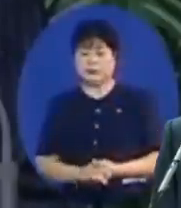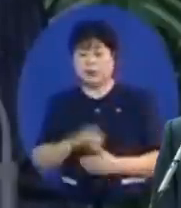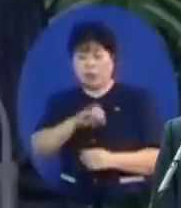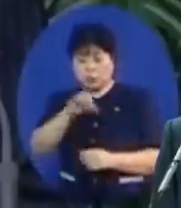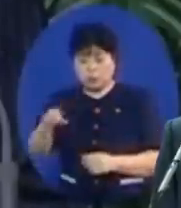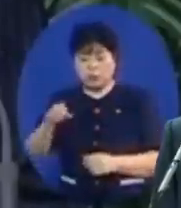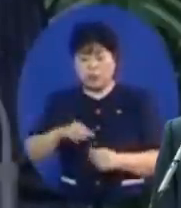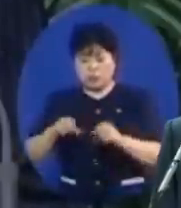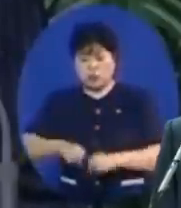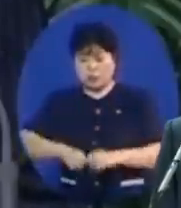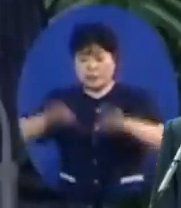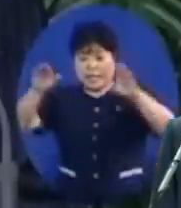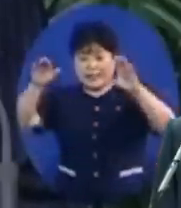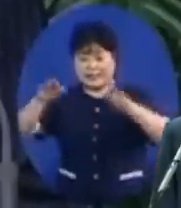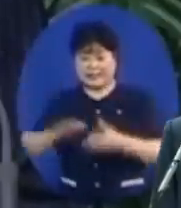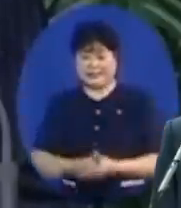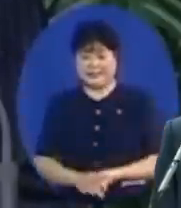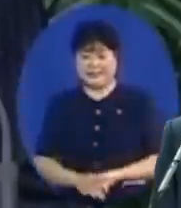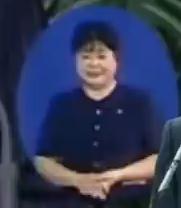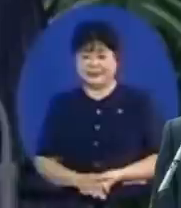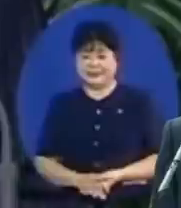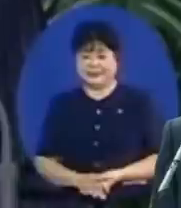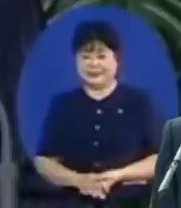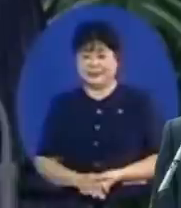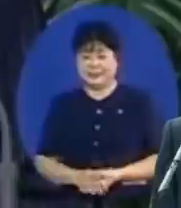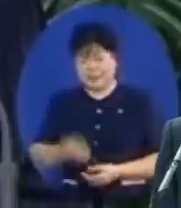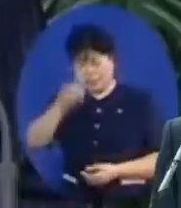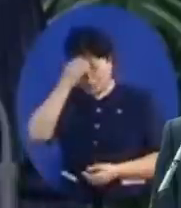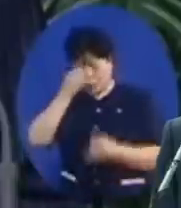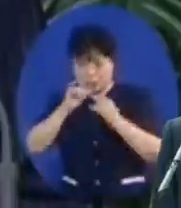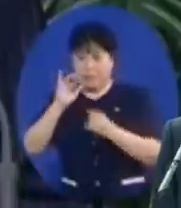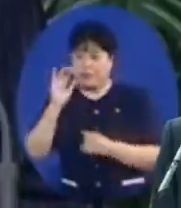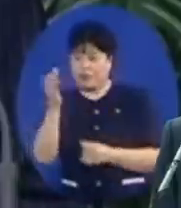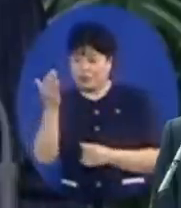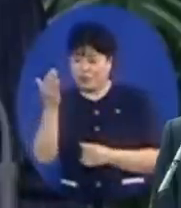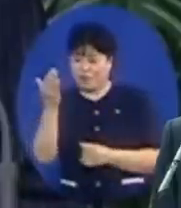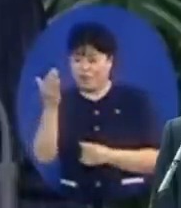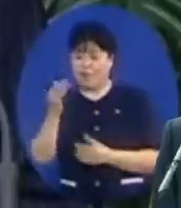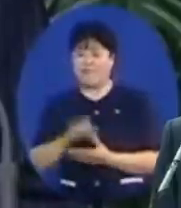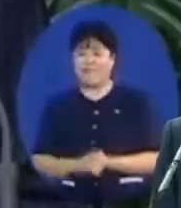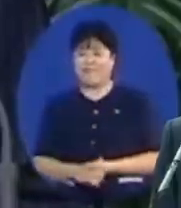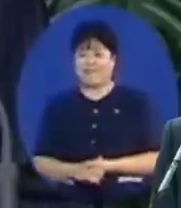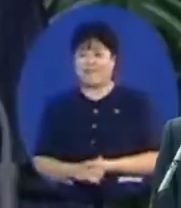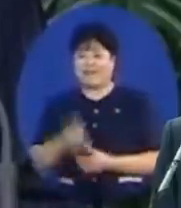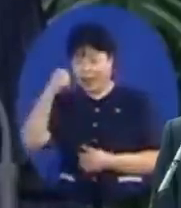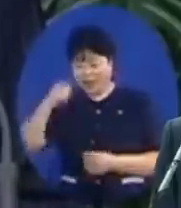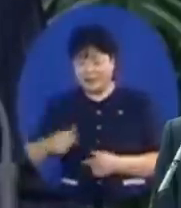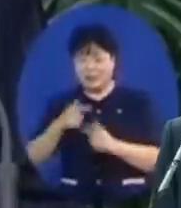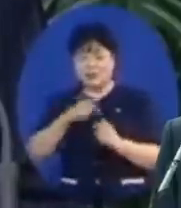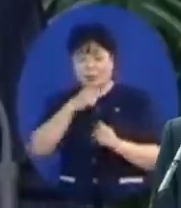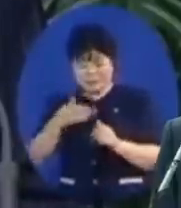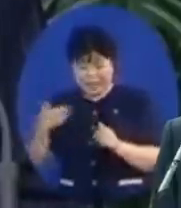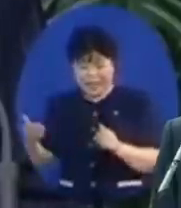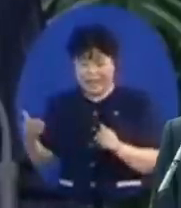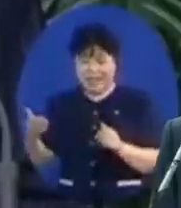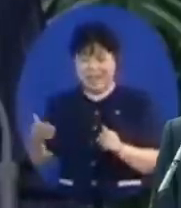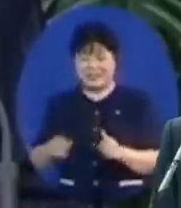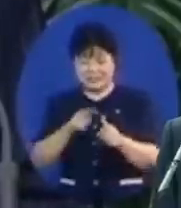동네에 소문난 크리스천이 되었어요. 그 아들 예수의 피가